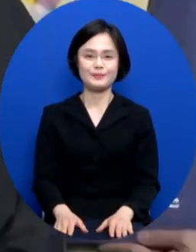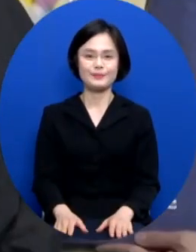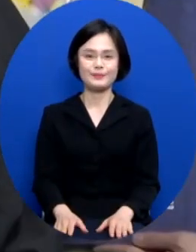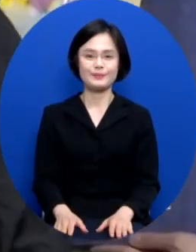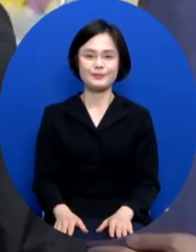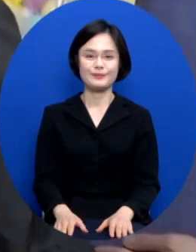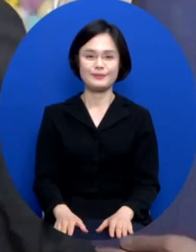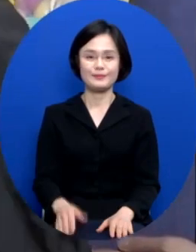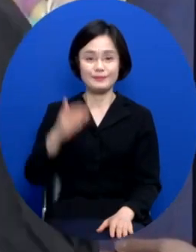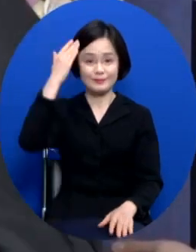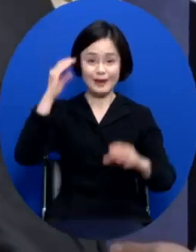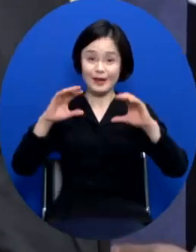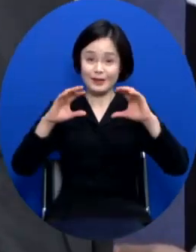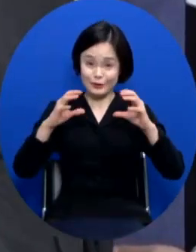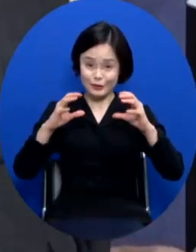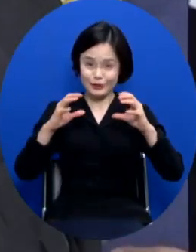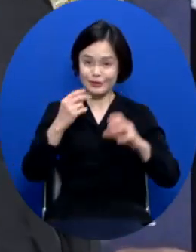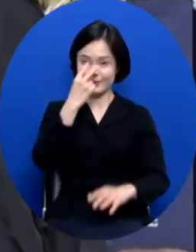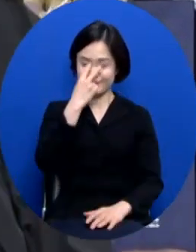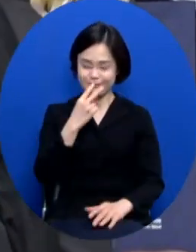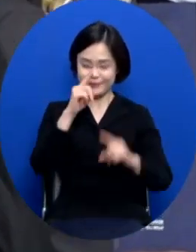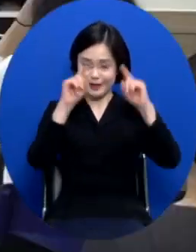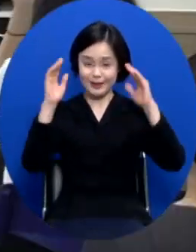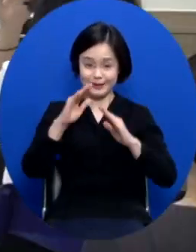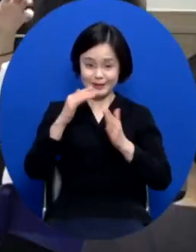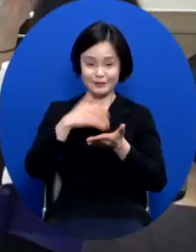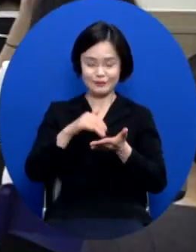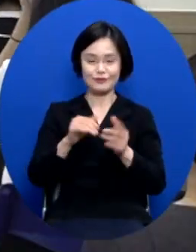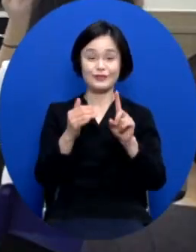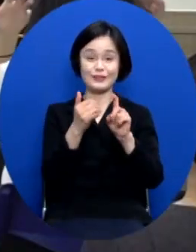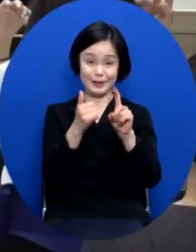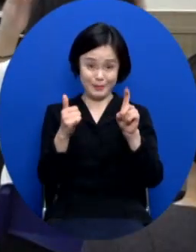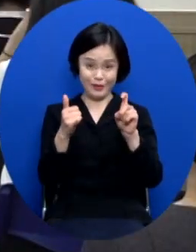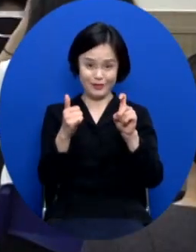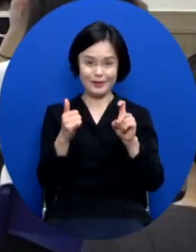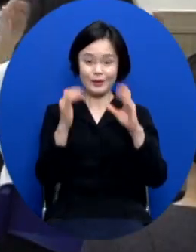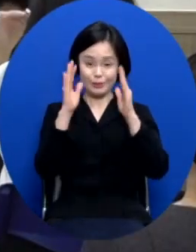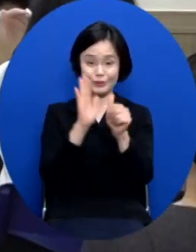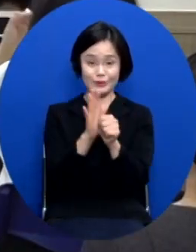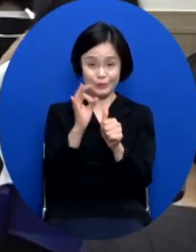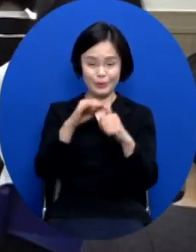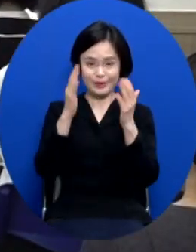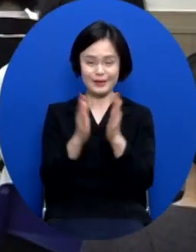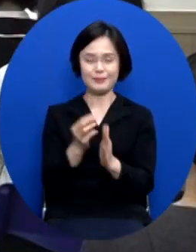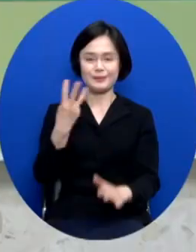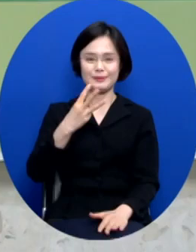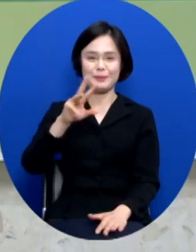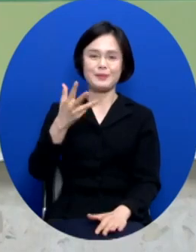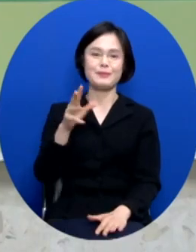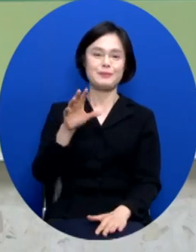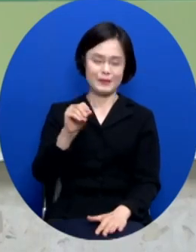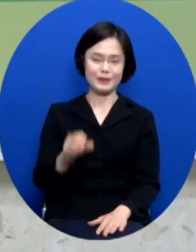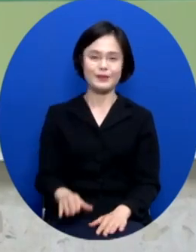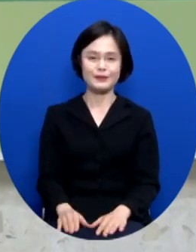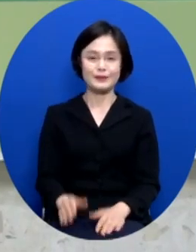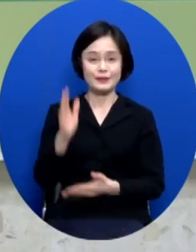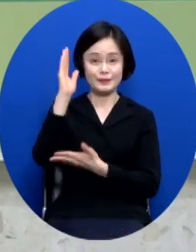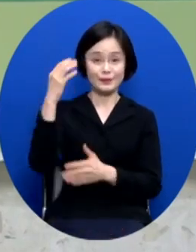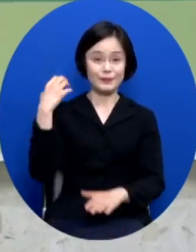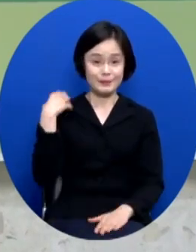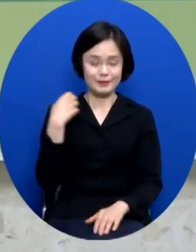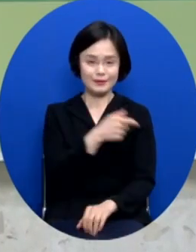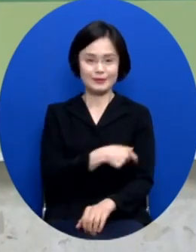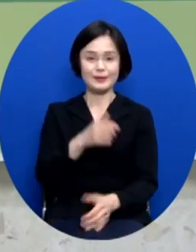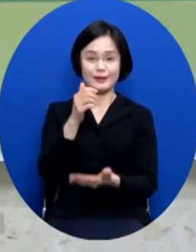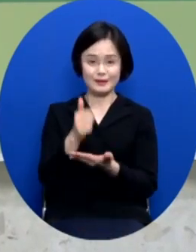행사에서는 국내 시각장애인 대학생 11명에게 3,800만 원을 전달했습니다. 설교를 전한 실로암 시각장애인